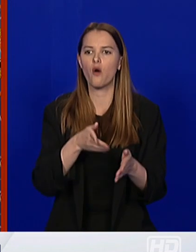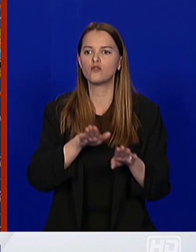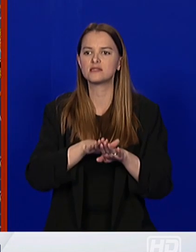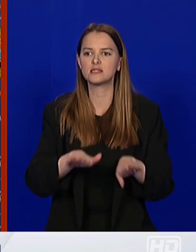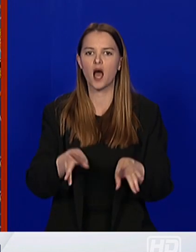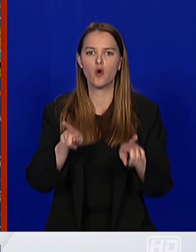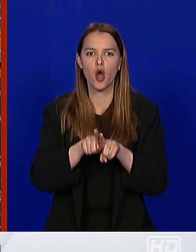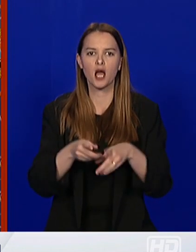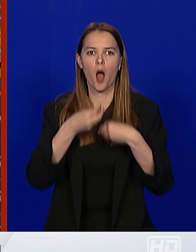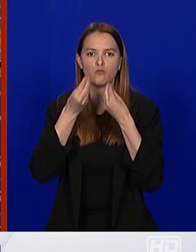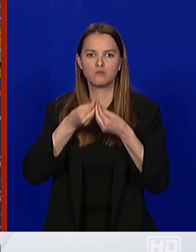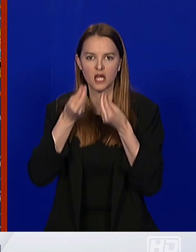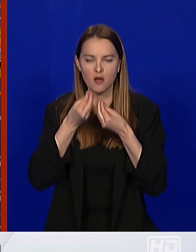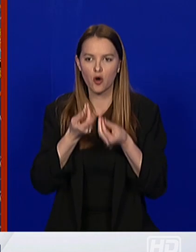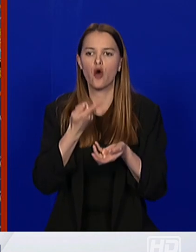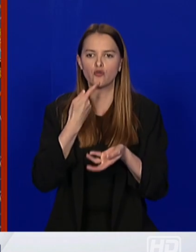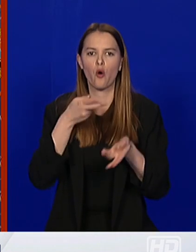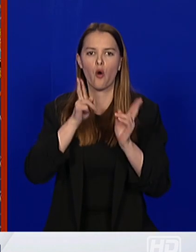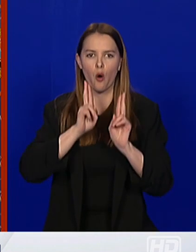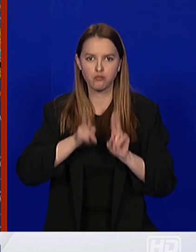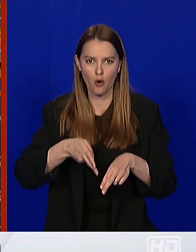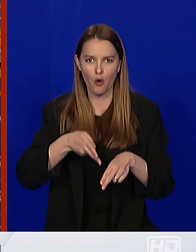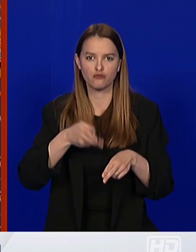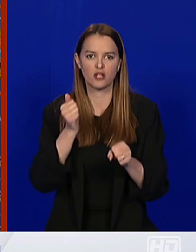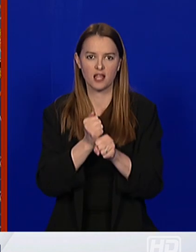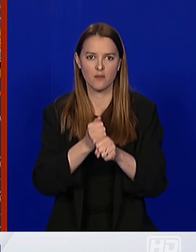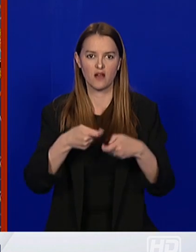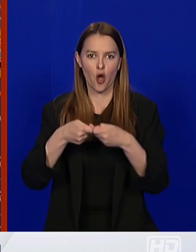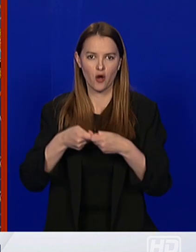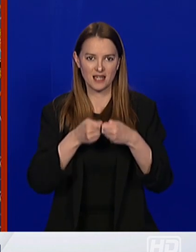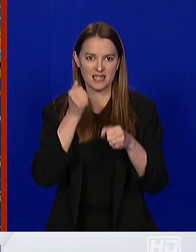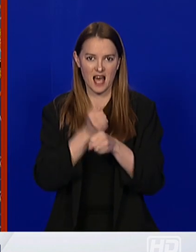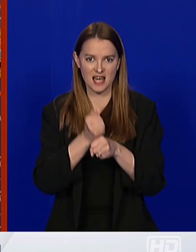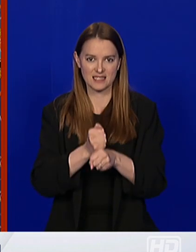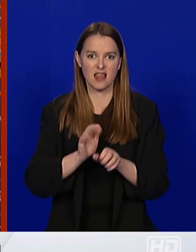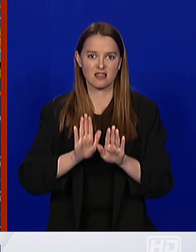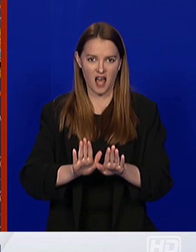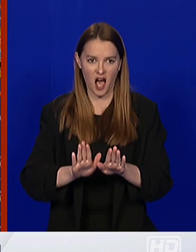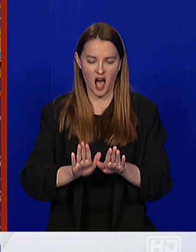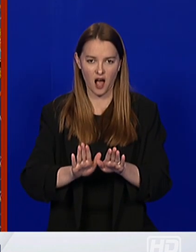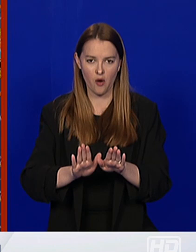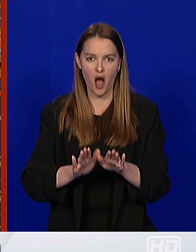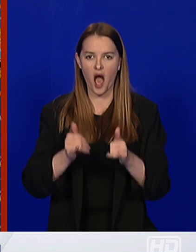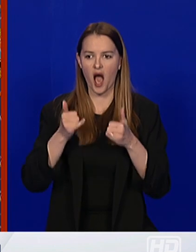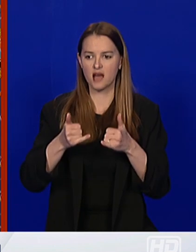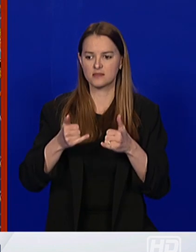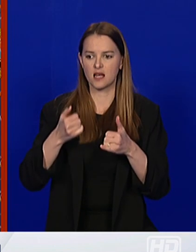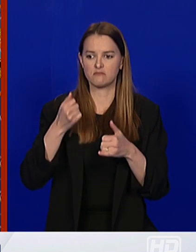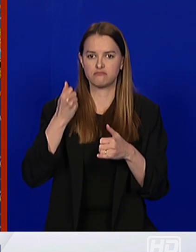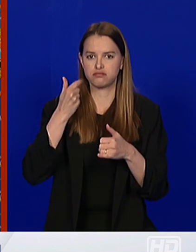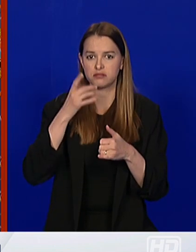tada će ostati na snazi ovaj tekst, a kad promijenimo, to će biti kroz nekoliko dana,